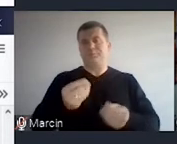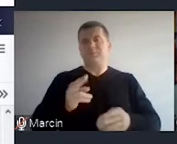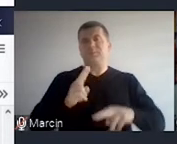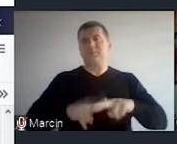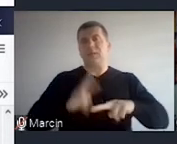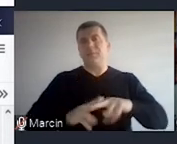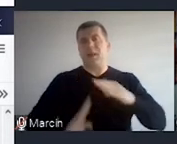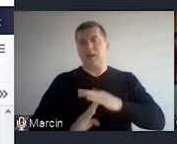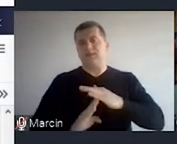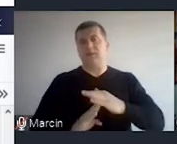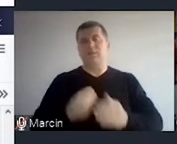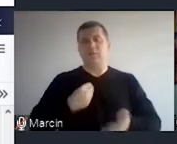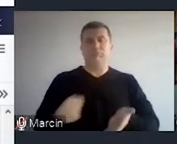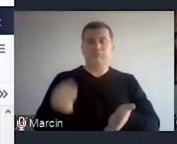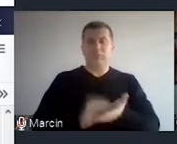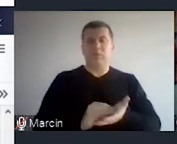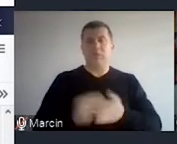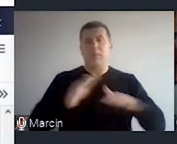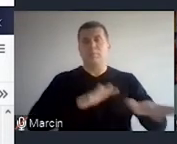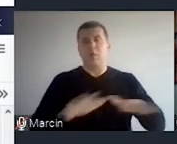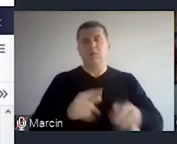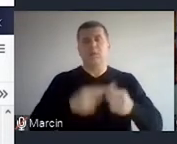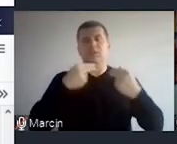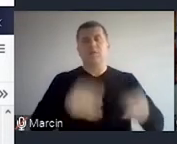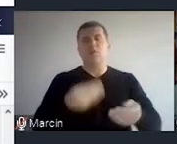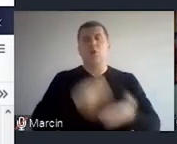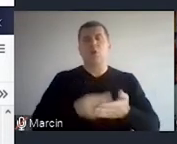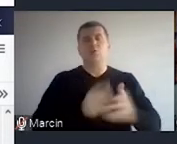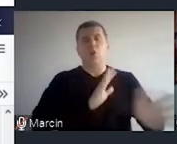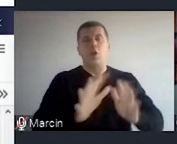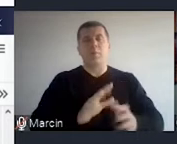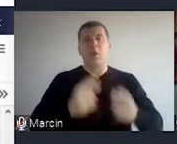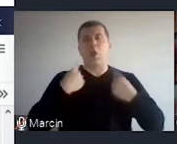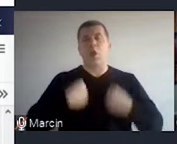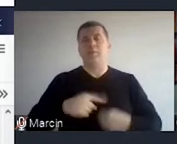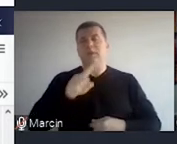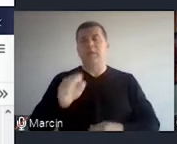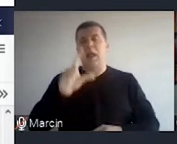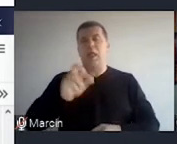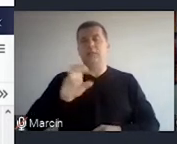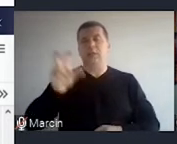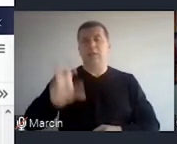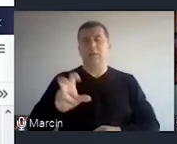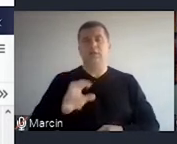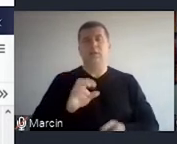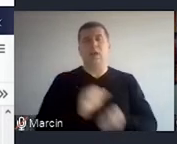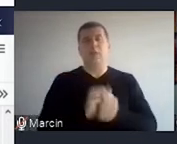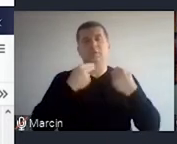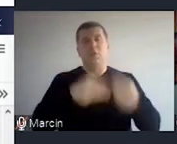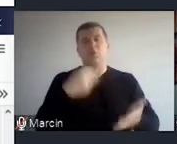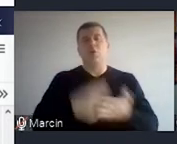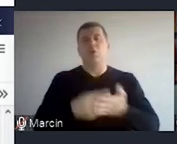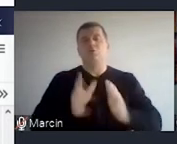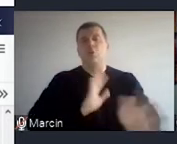zapas, wpisywano na przykład pozycję zwrot kosztów opieki nad osobami zależnymi albo zwrot kosztów opieki